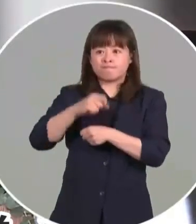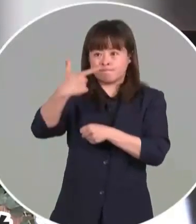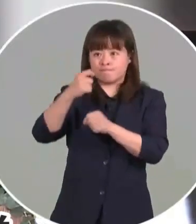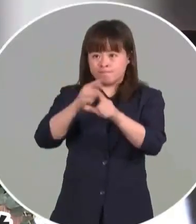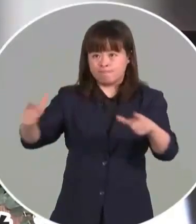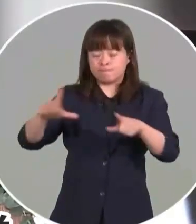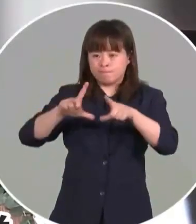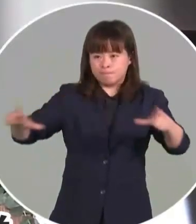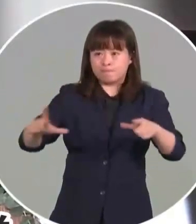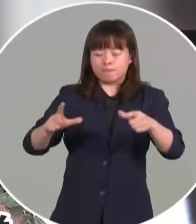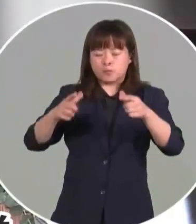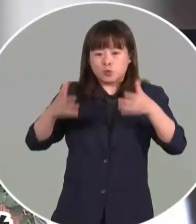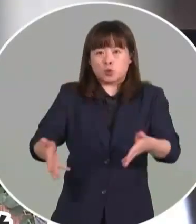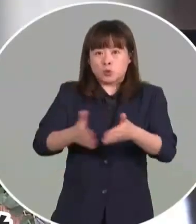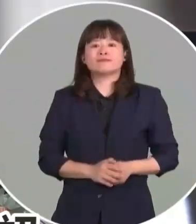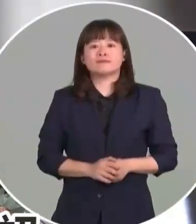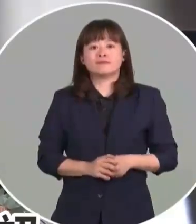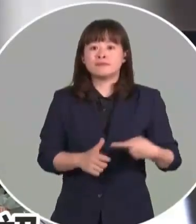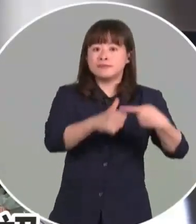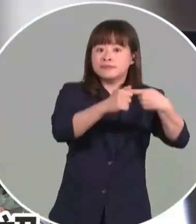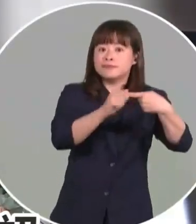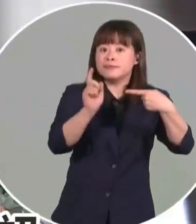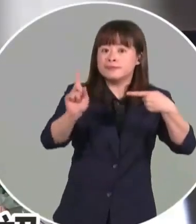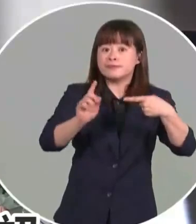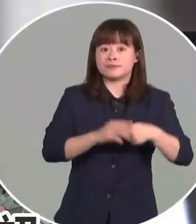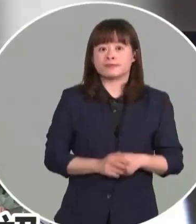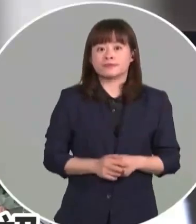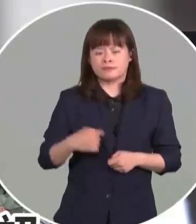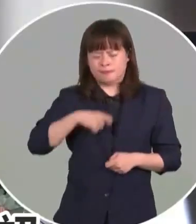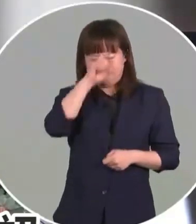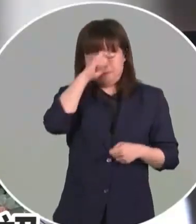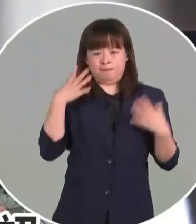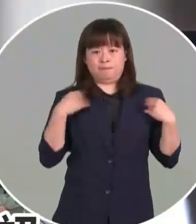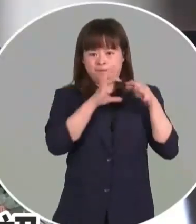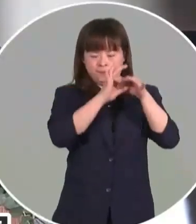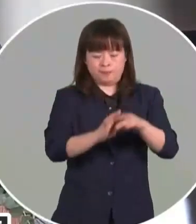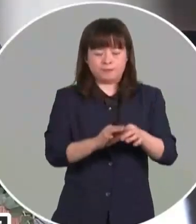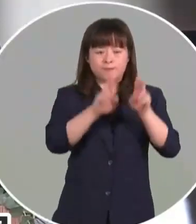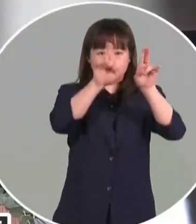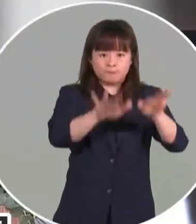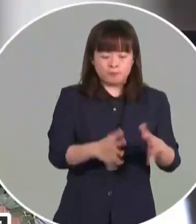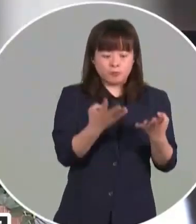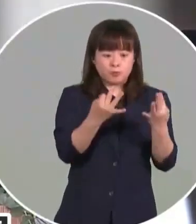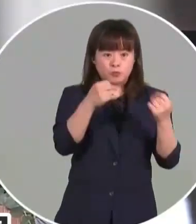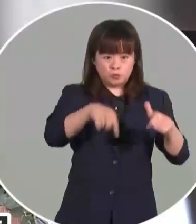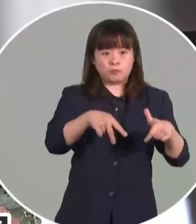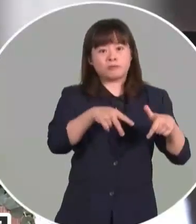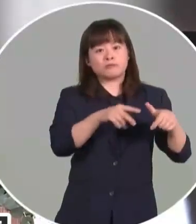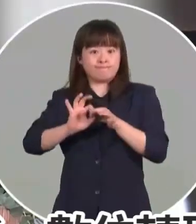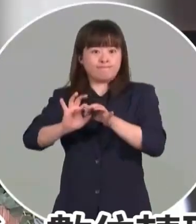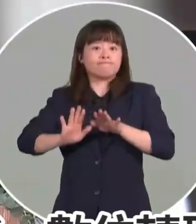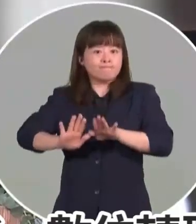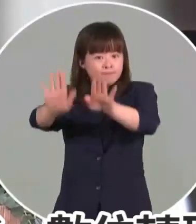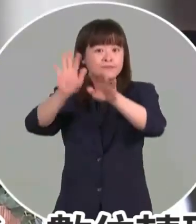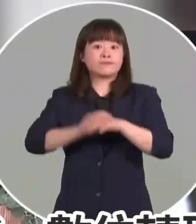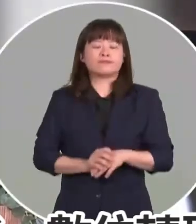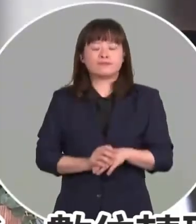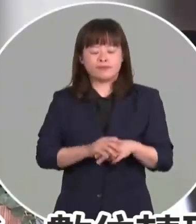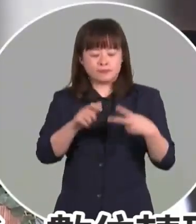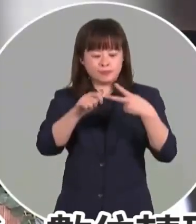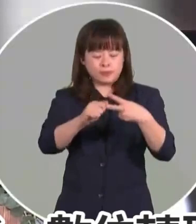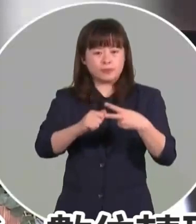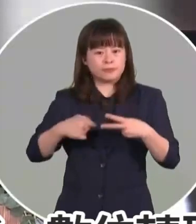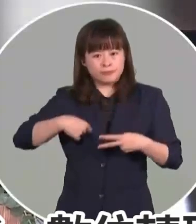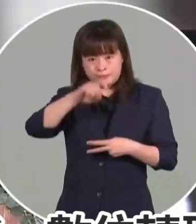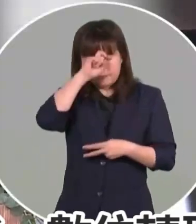大核心战略产业。第一，我们要持续强化资讯跟数位相关的产业发展。第二，我